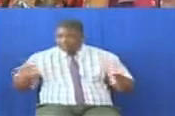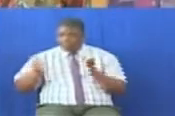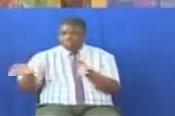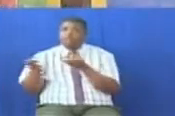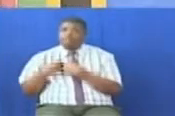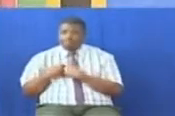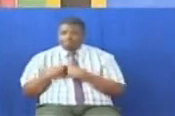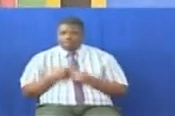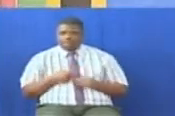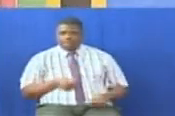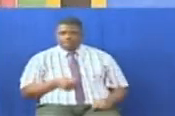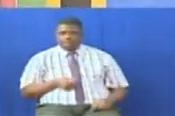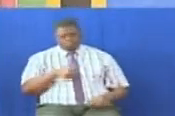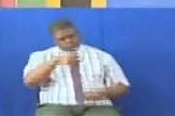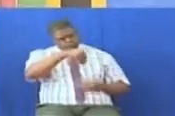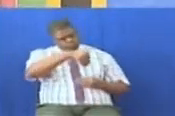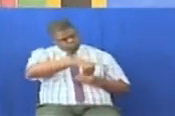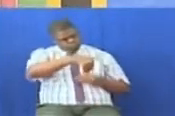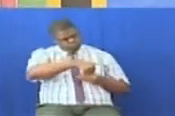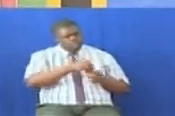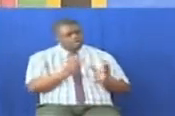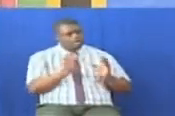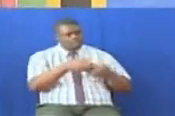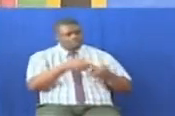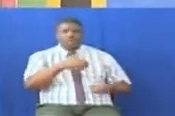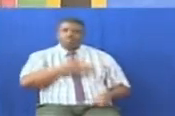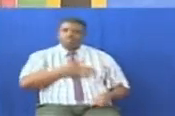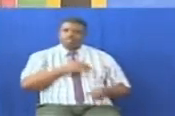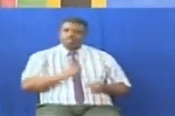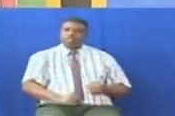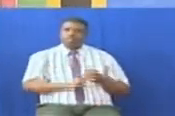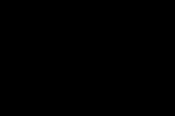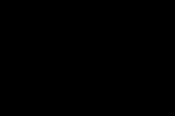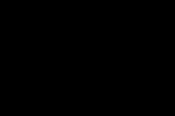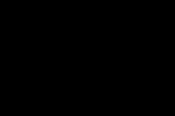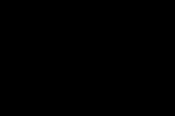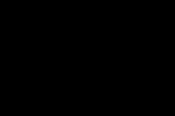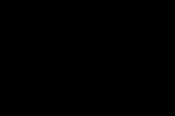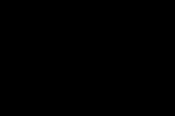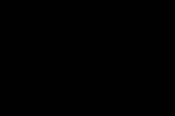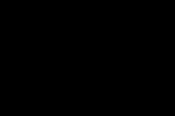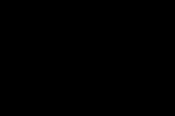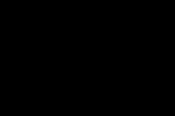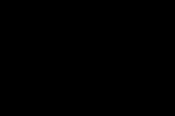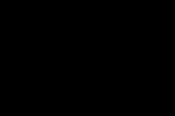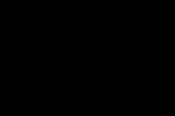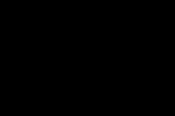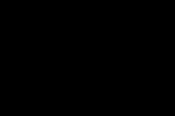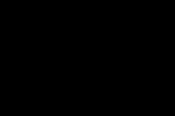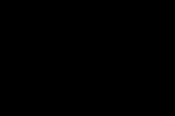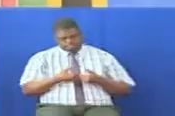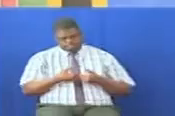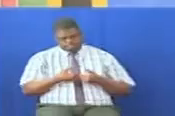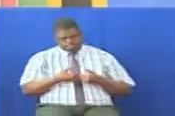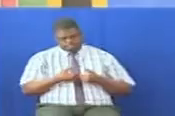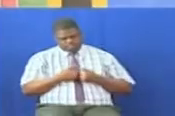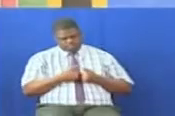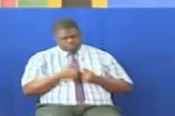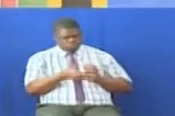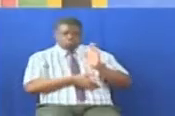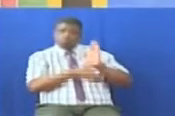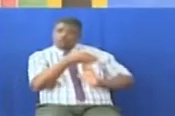pia ni mjumbe wa kamati na naunga mkono hoja iliyoko mbele yetu. Kabla sijaanza, pia nitumie fursa